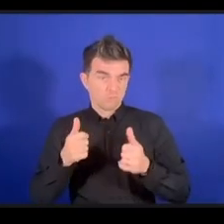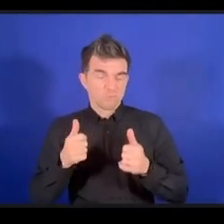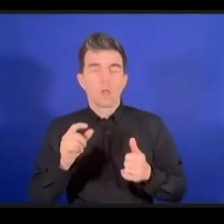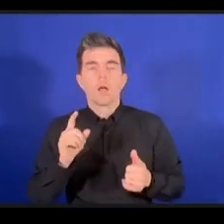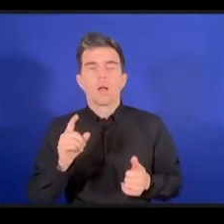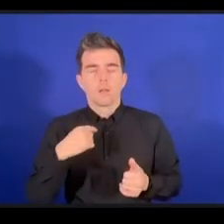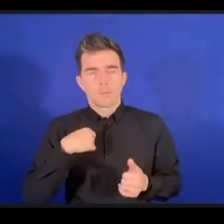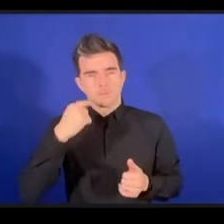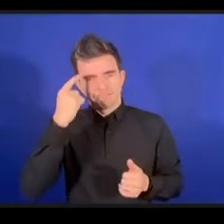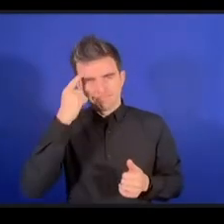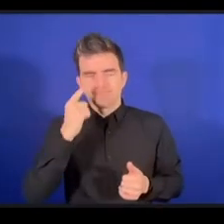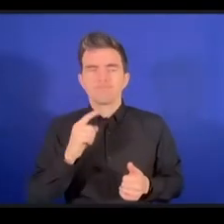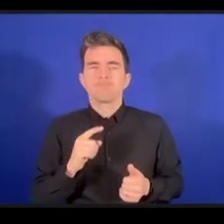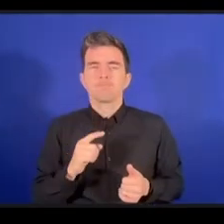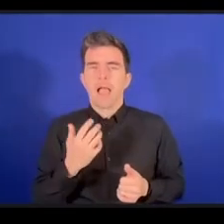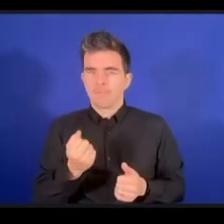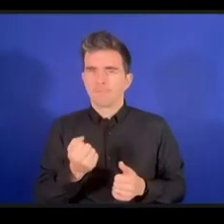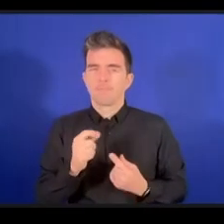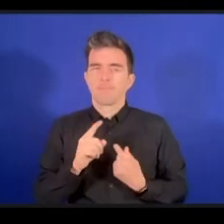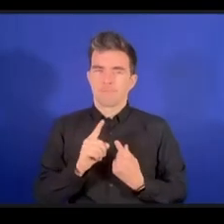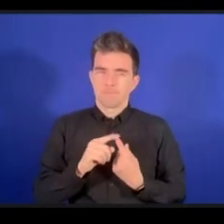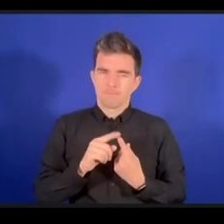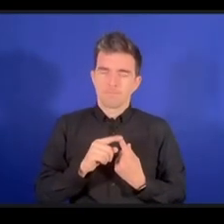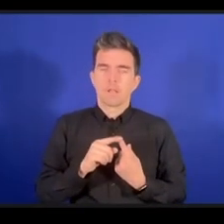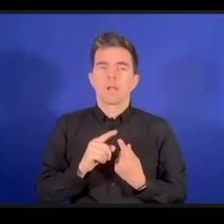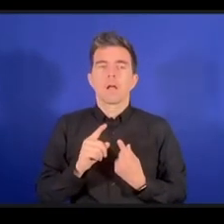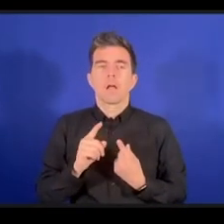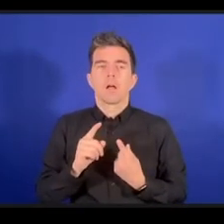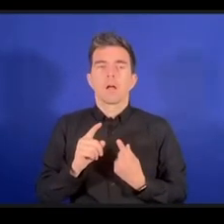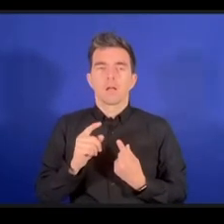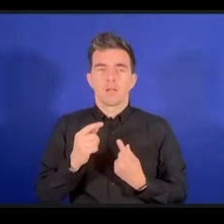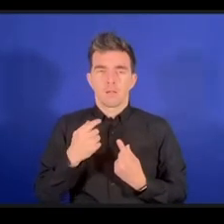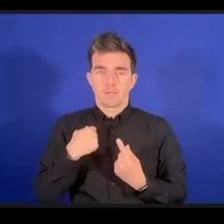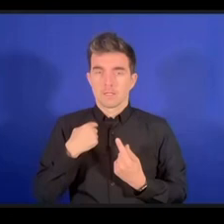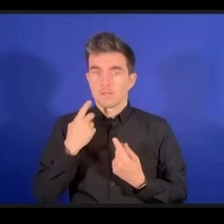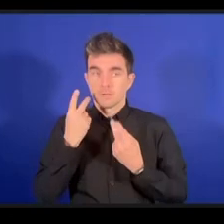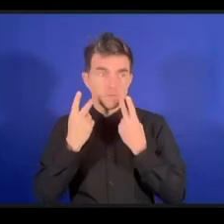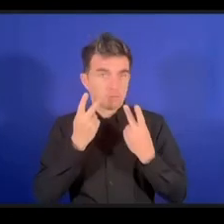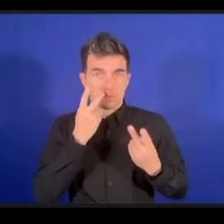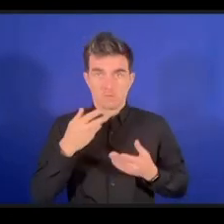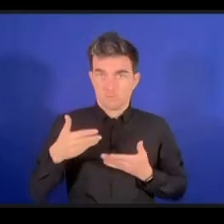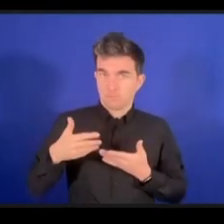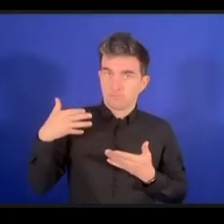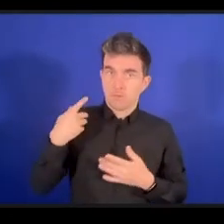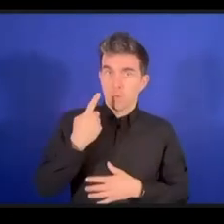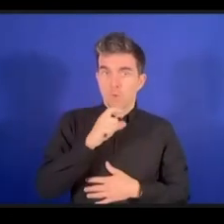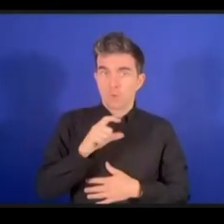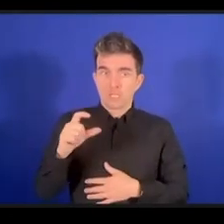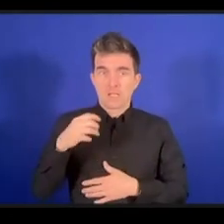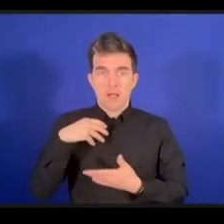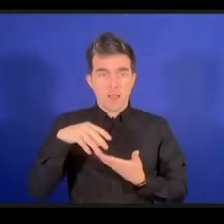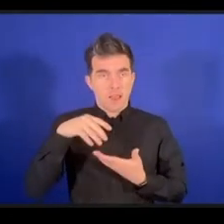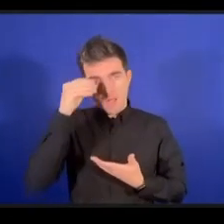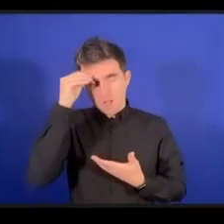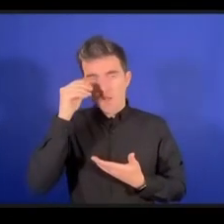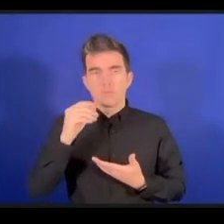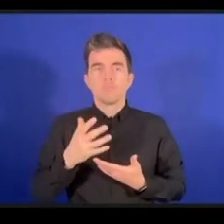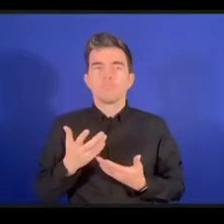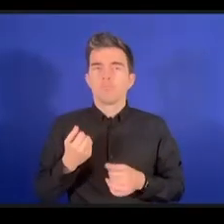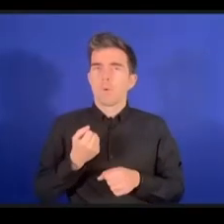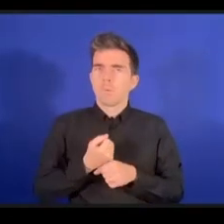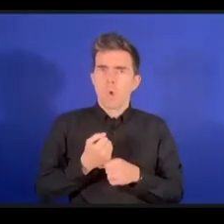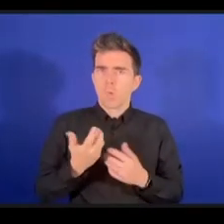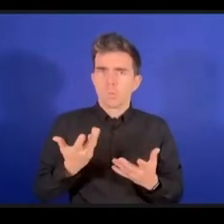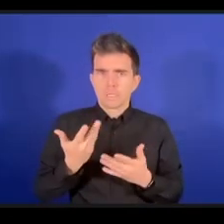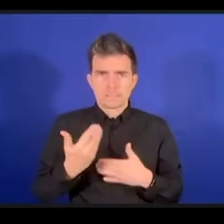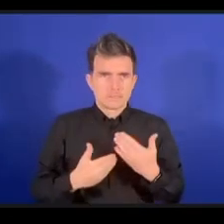我在这儿学到的一点，就是我们在教育体系当中做的事情，就是如何获